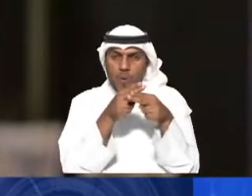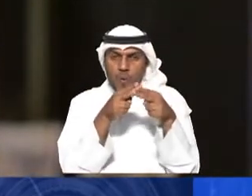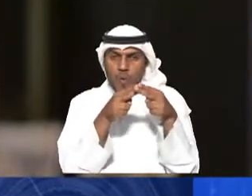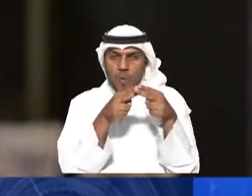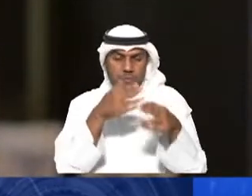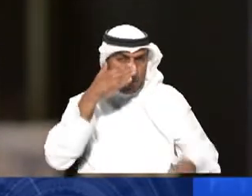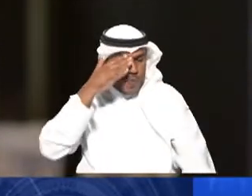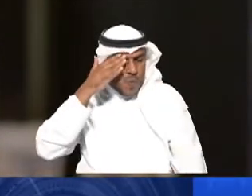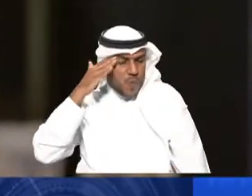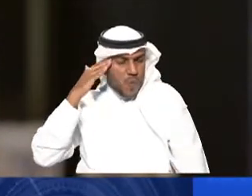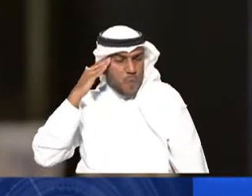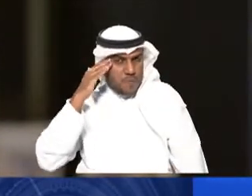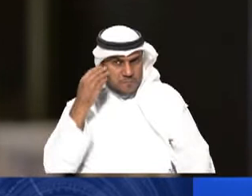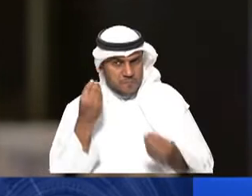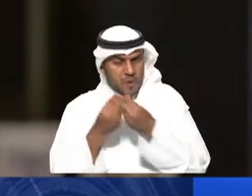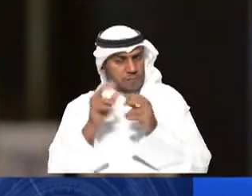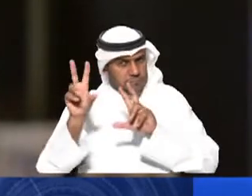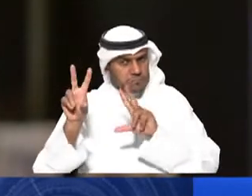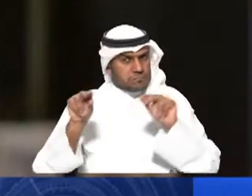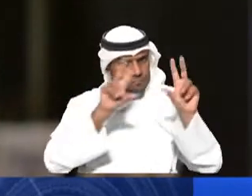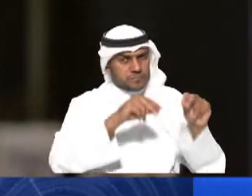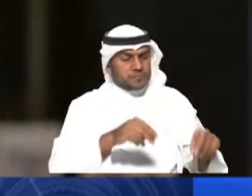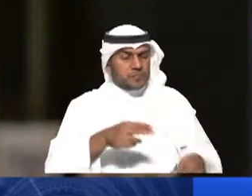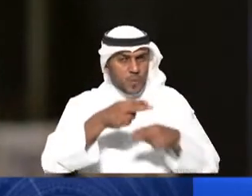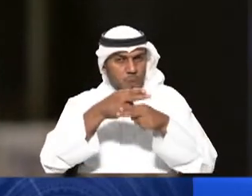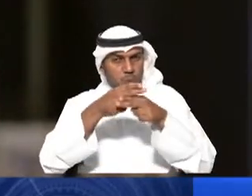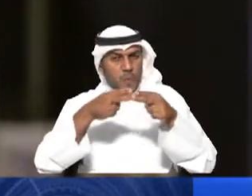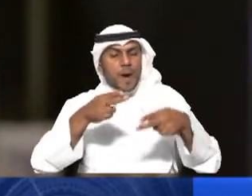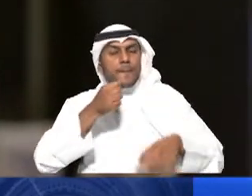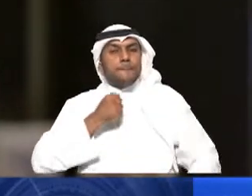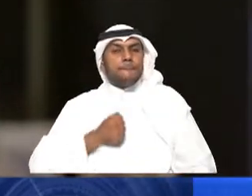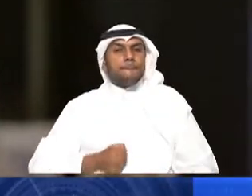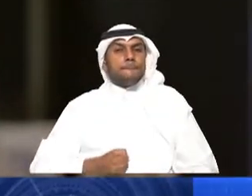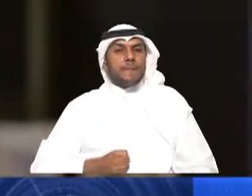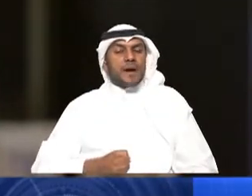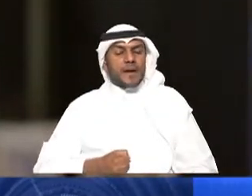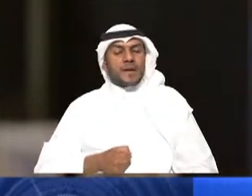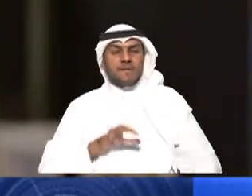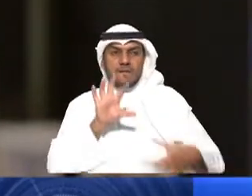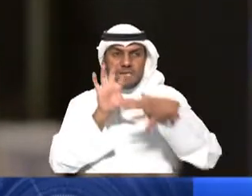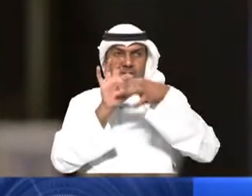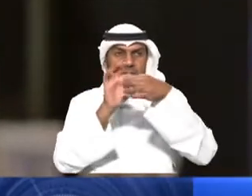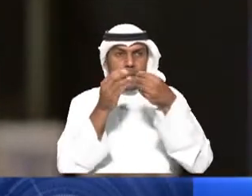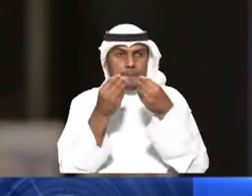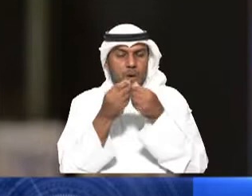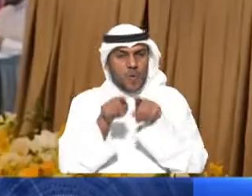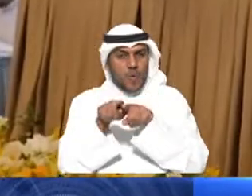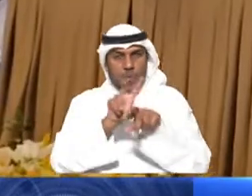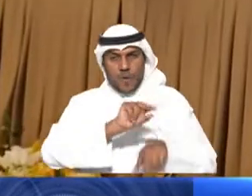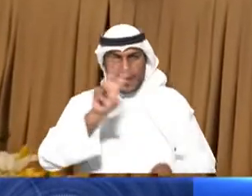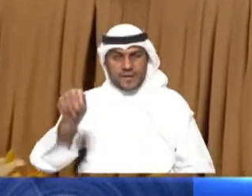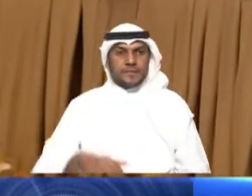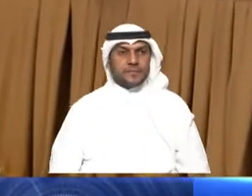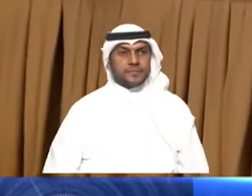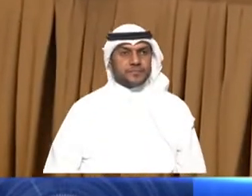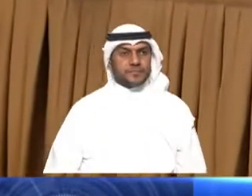وتبادل التجارب وتبادل الخبرات، وهذا أمر طبيعي في علاقات متميزة بين الأشقاء.